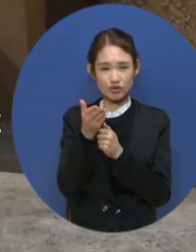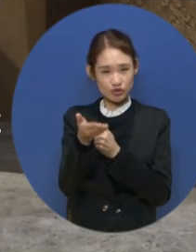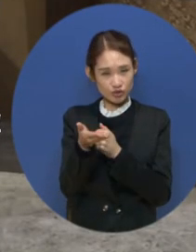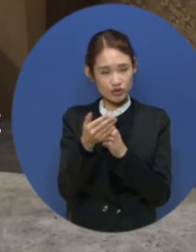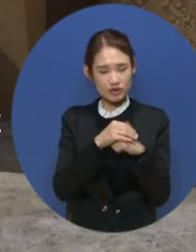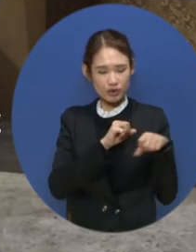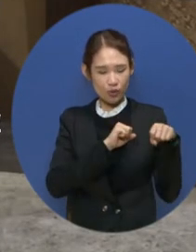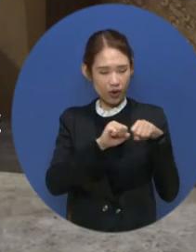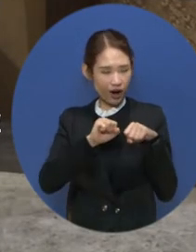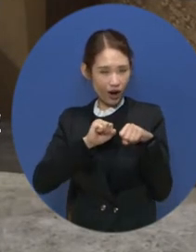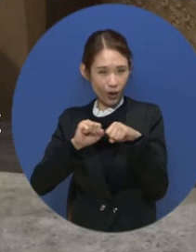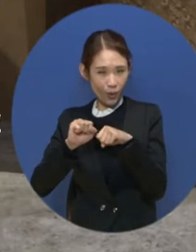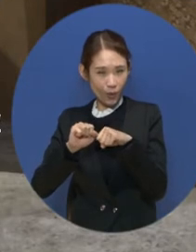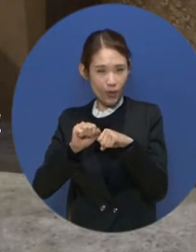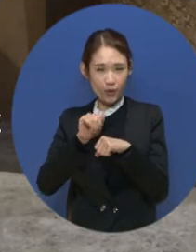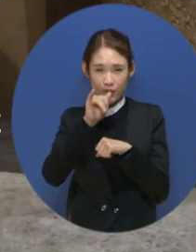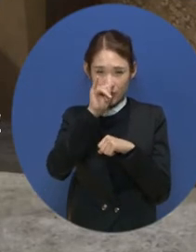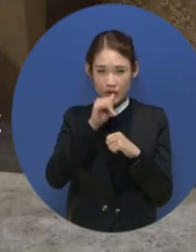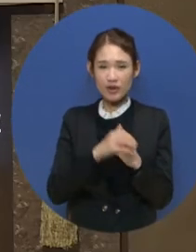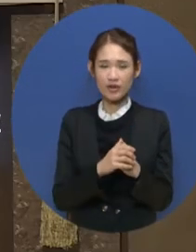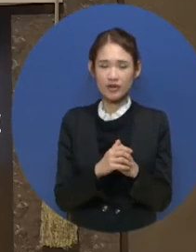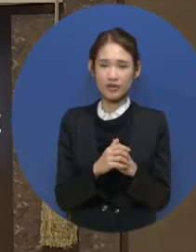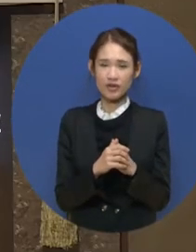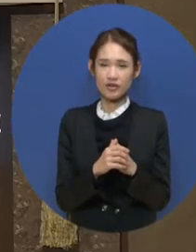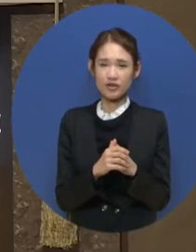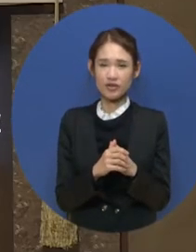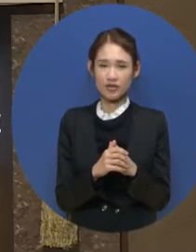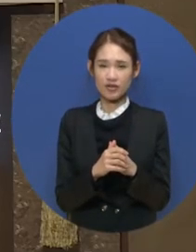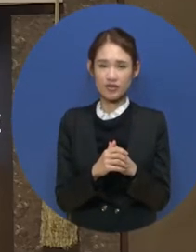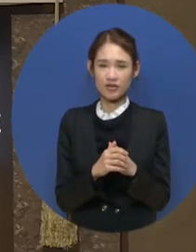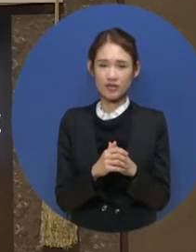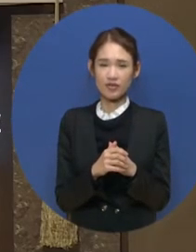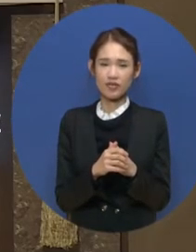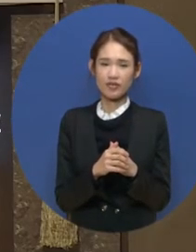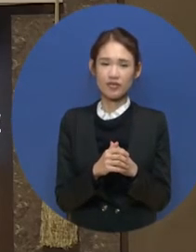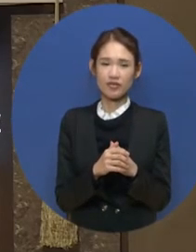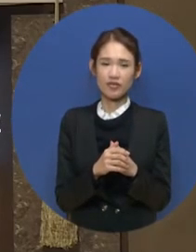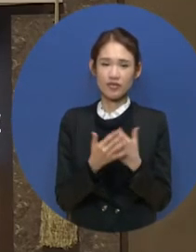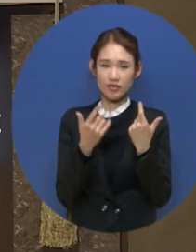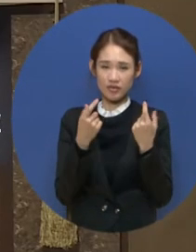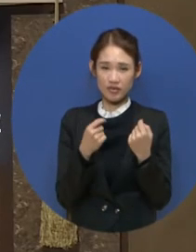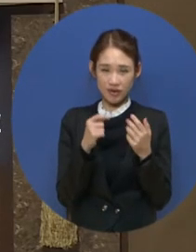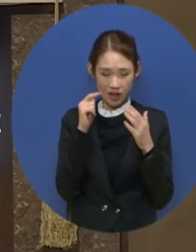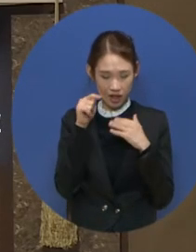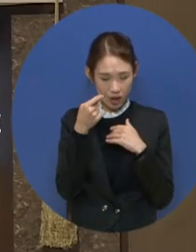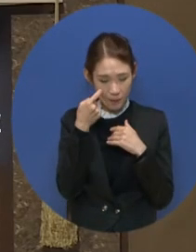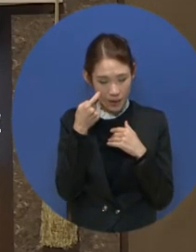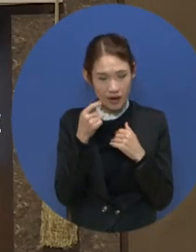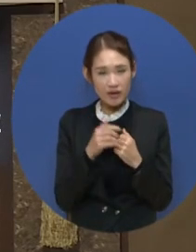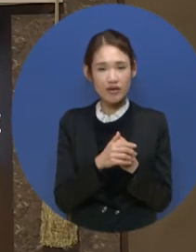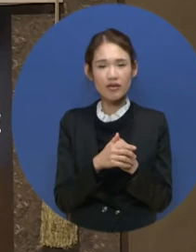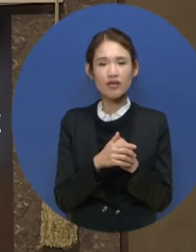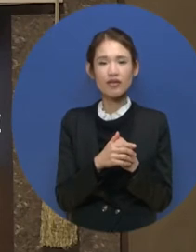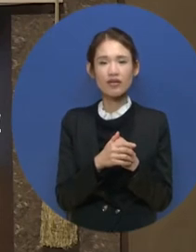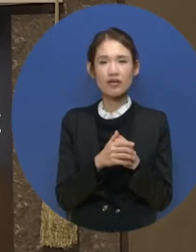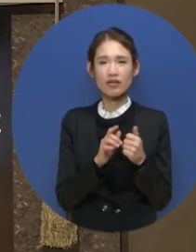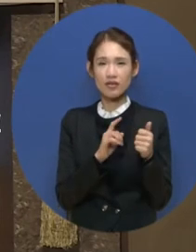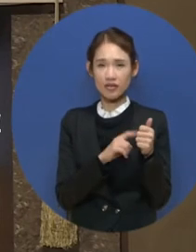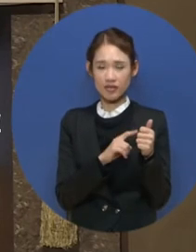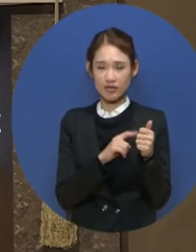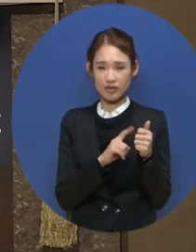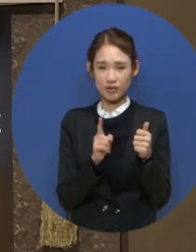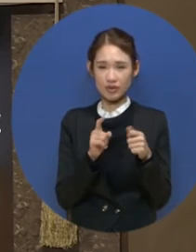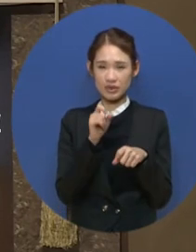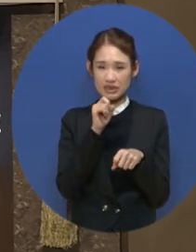가정을 지원해주는 또 활동 지원 해 주시는 분이 계시거든요 이렇게 가봤더니 이제 이 부분이 좀